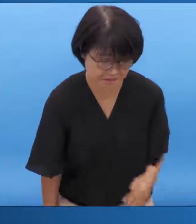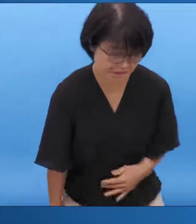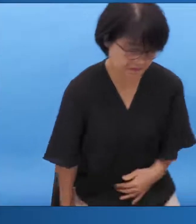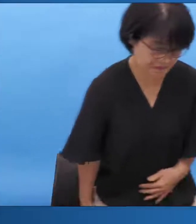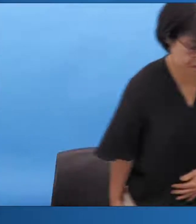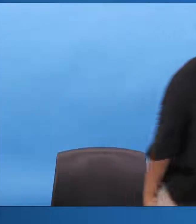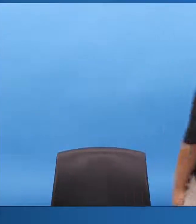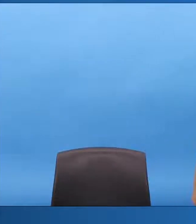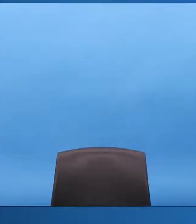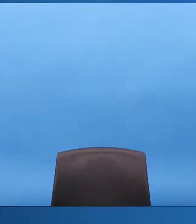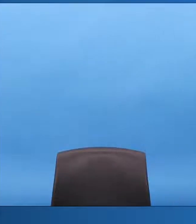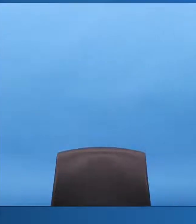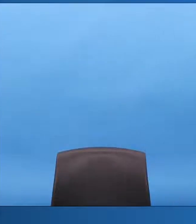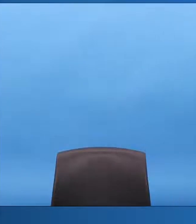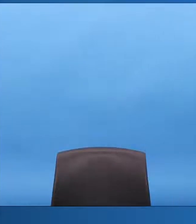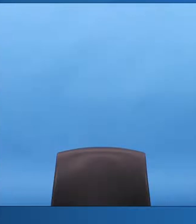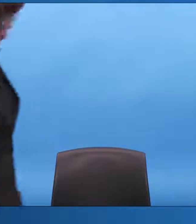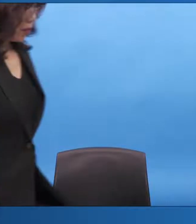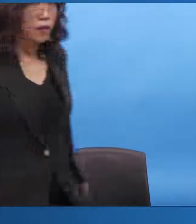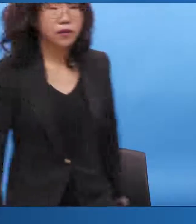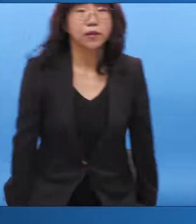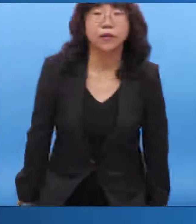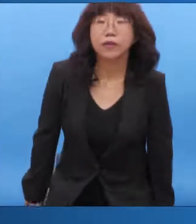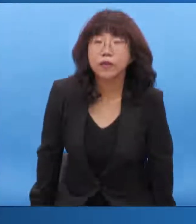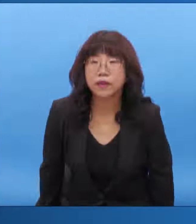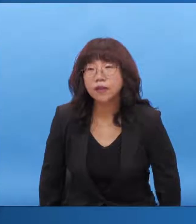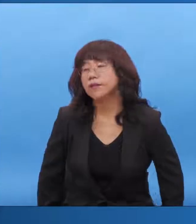Yu Guangsu, will deliver the message.